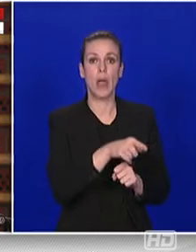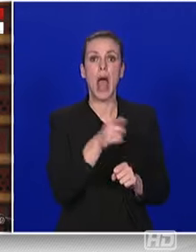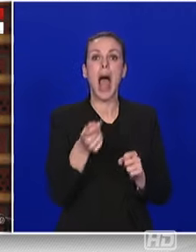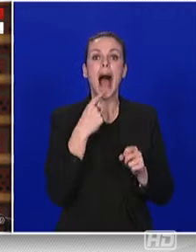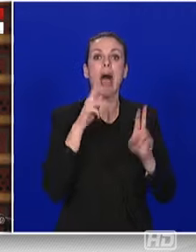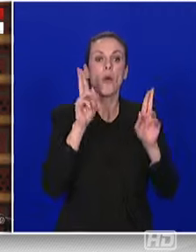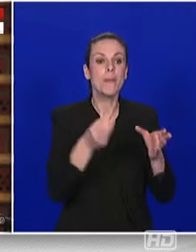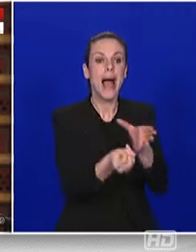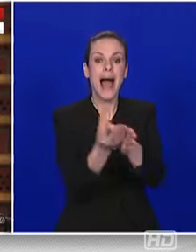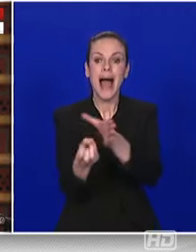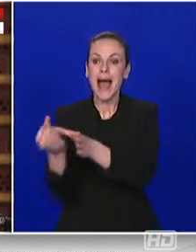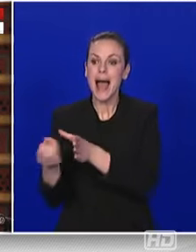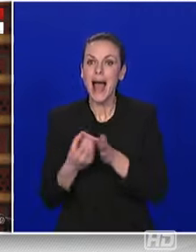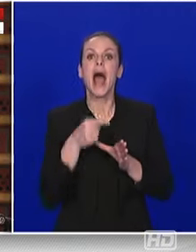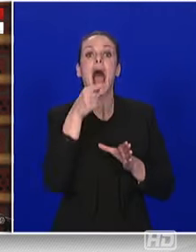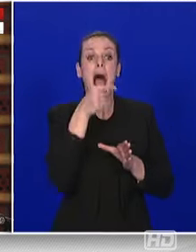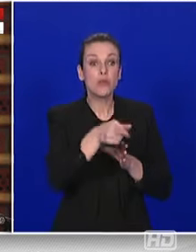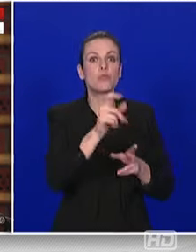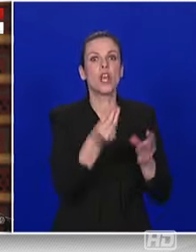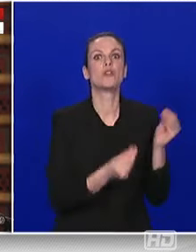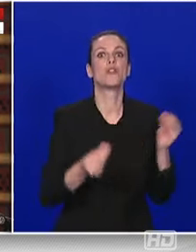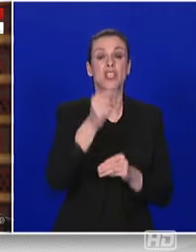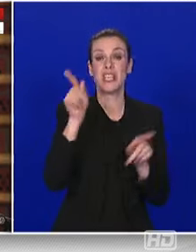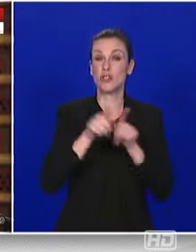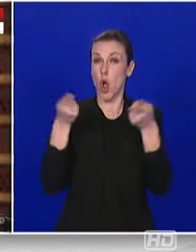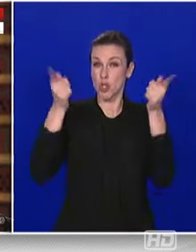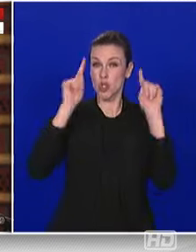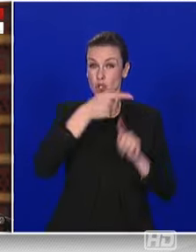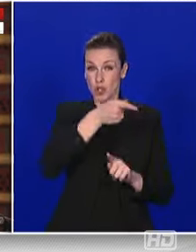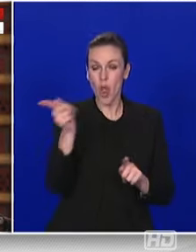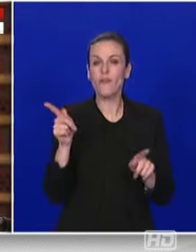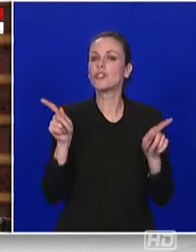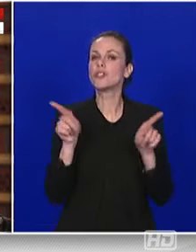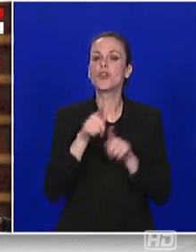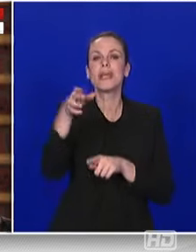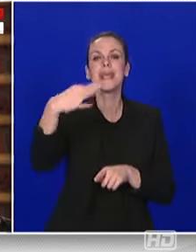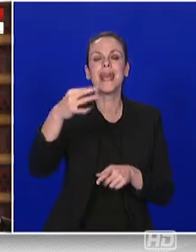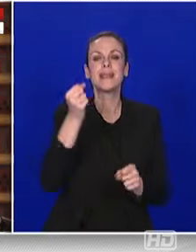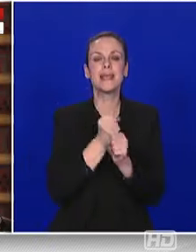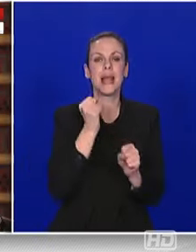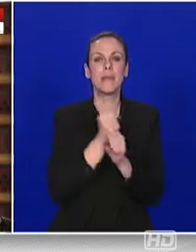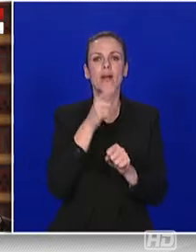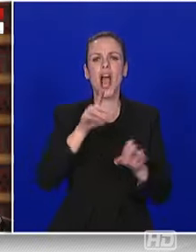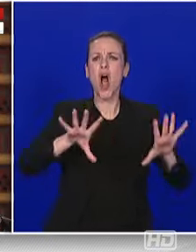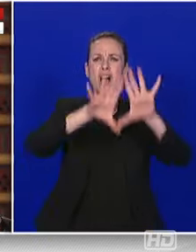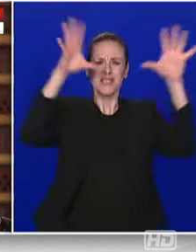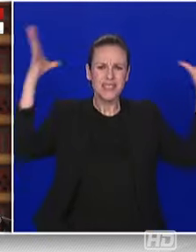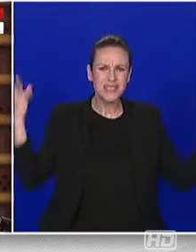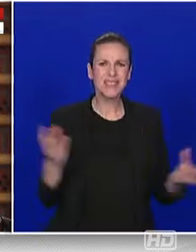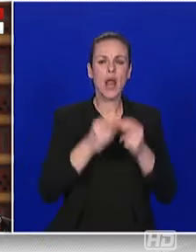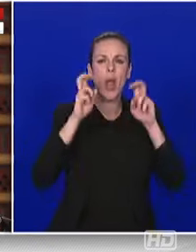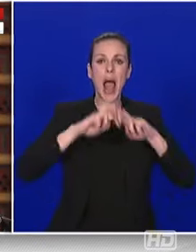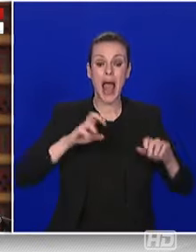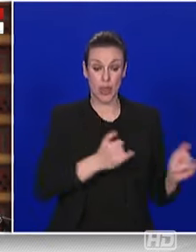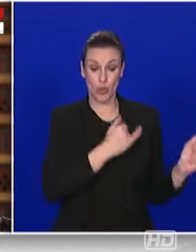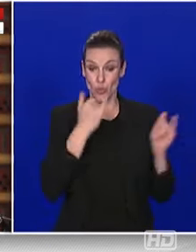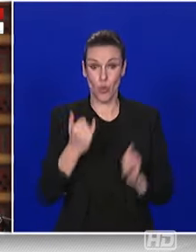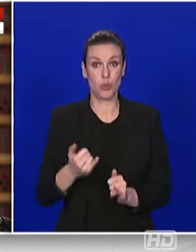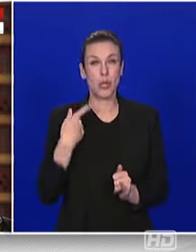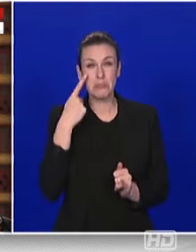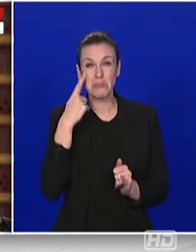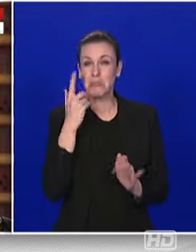će postotak biti sigurno veći. I Slovaci su, dakle, oni su jedini koji su napravili tu sveobuhvatnu analizu, nitko za sad, koliko mi se